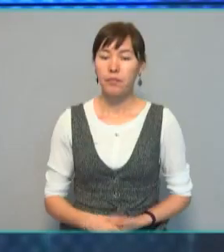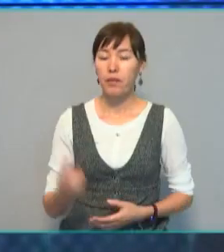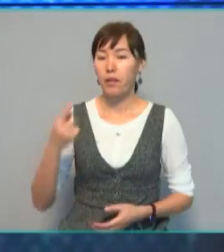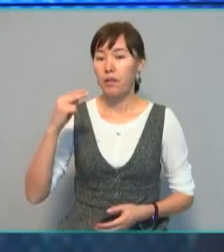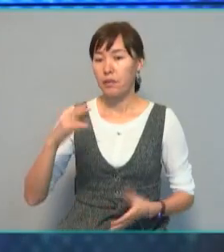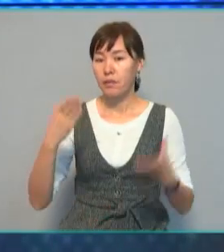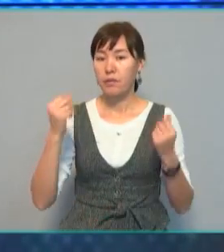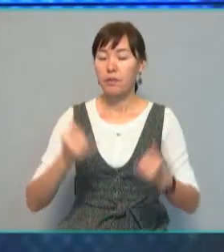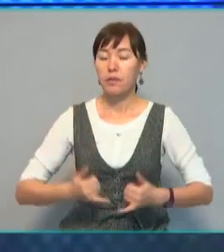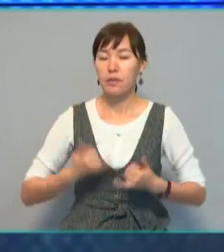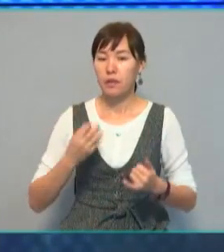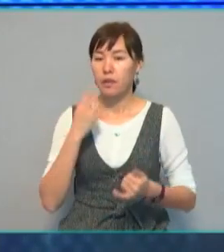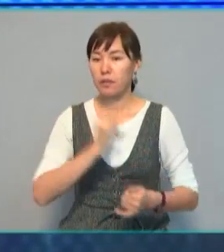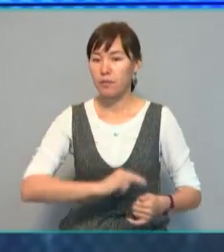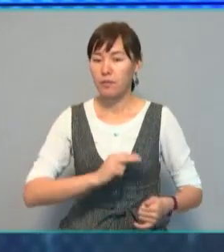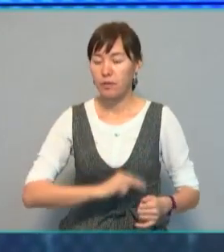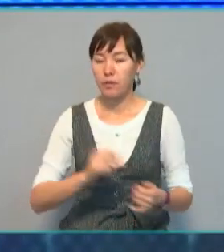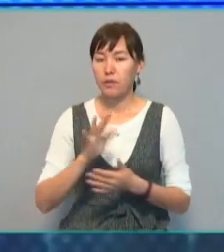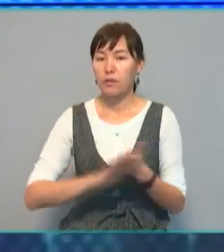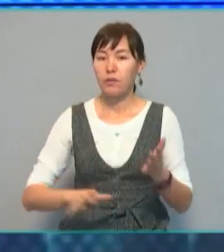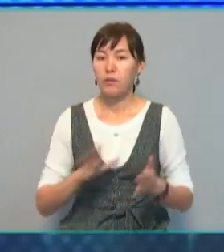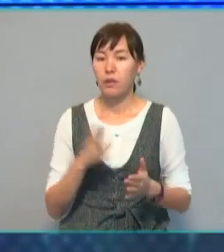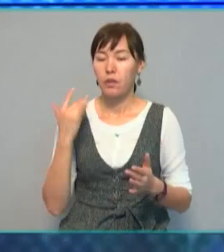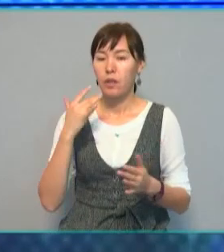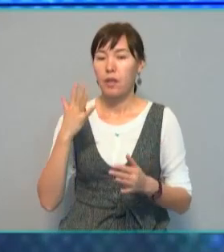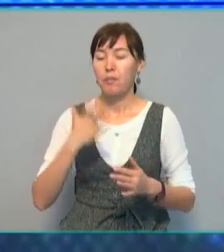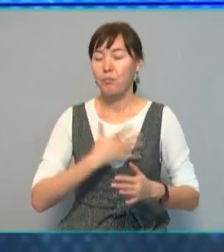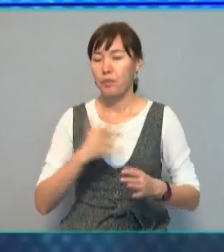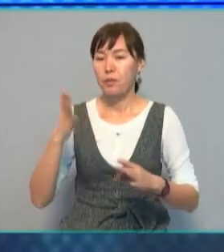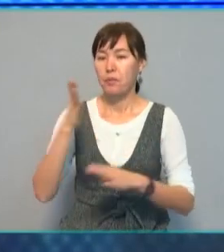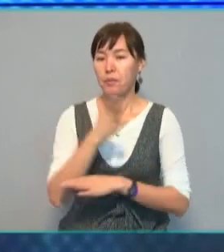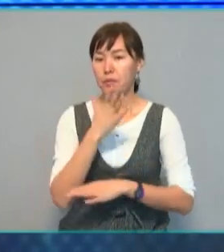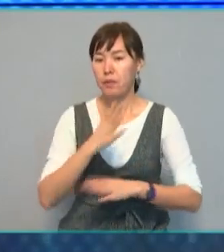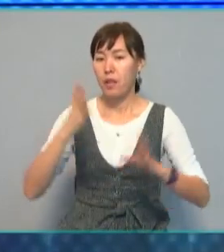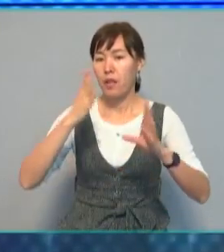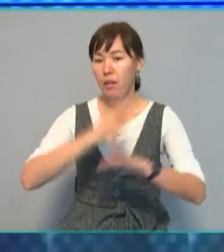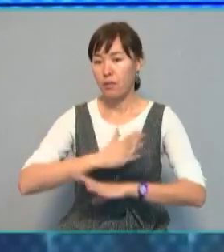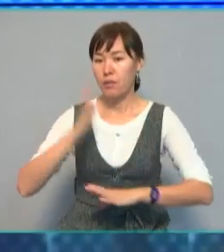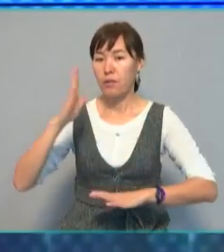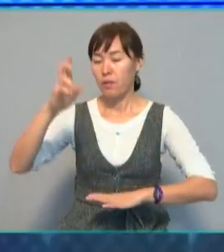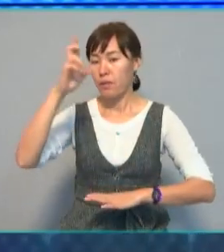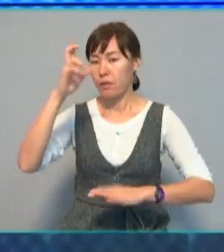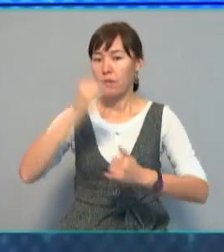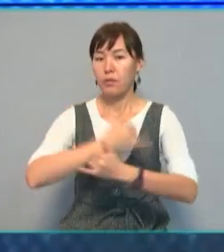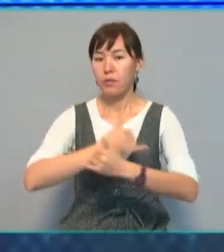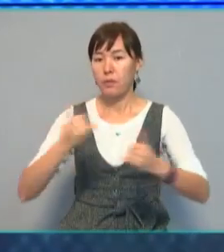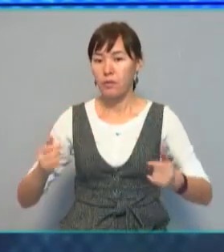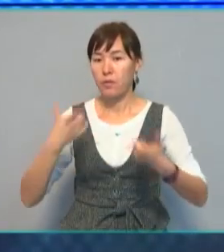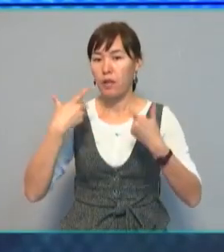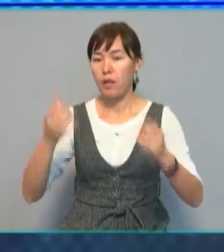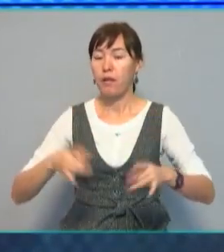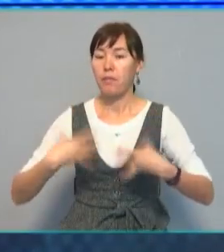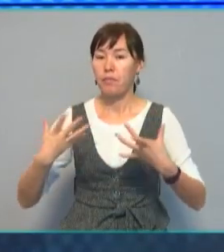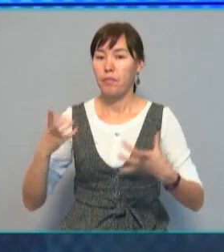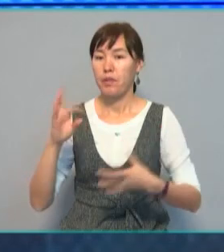Тұңғыш президент күніне арнаған игі шаралар легі жалғасуда. Көк байрағымыз бейікті желбіретіп, әнұранымыз асқақтап, елтаңбамыз елдігімізді танытқан